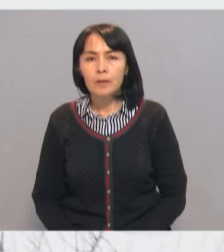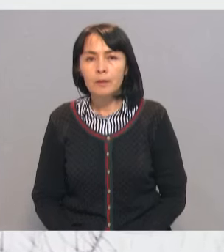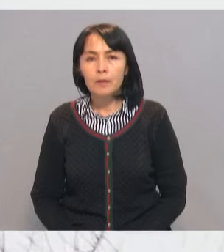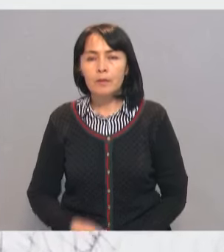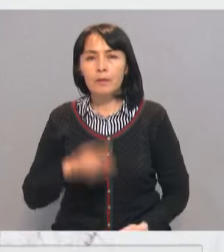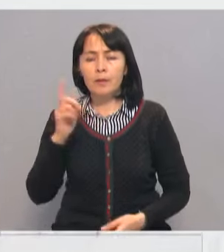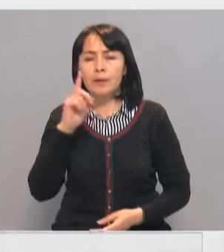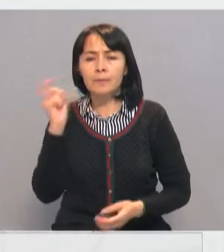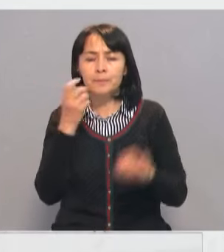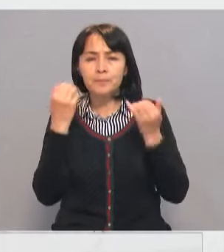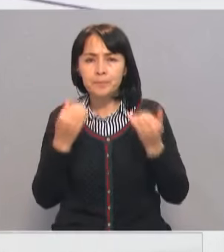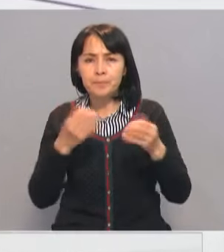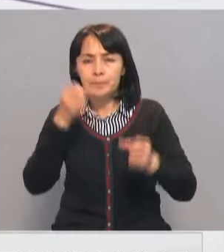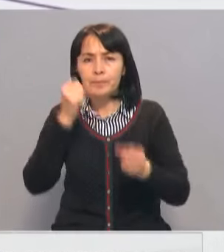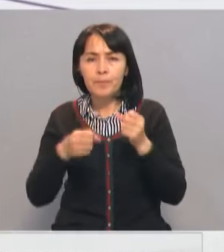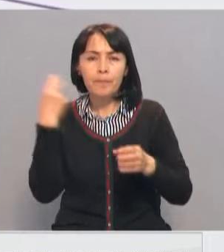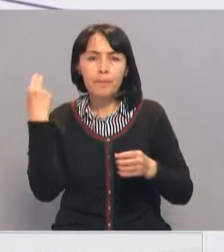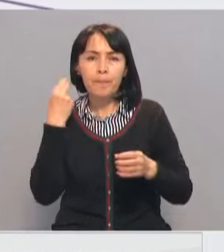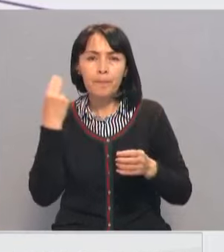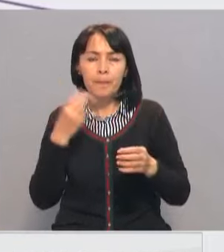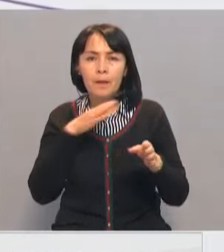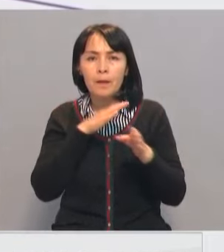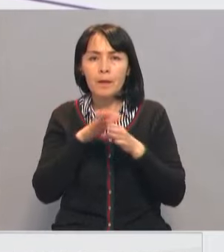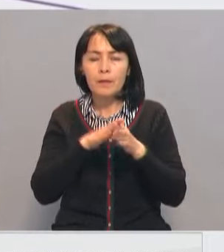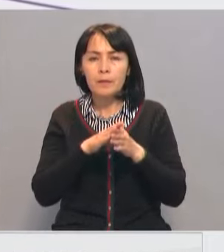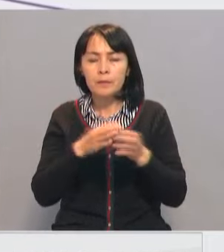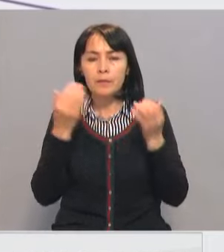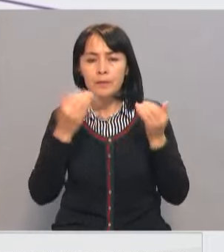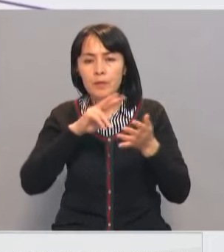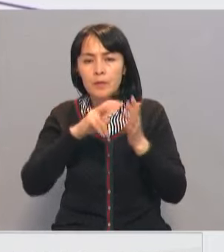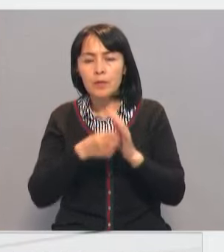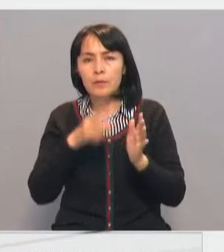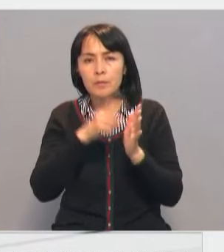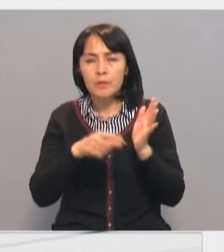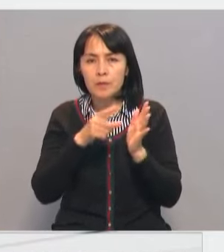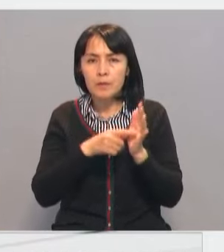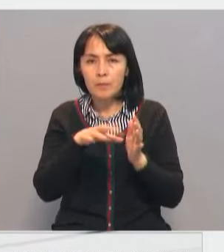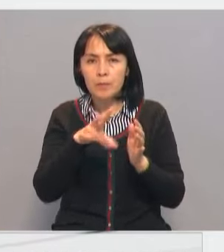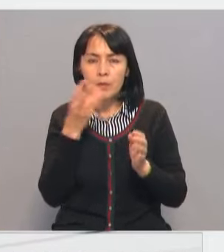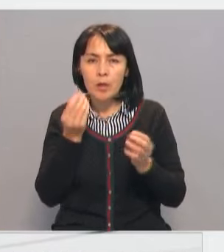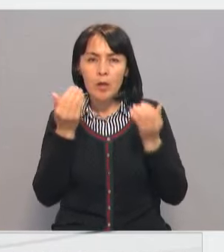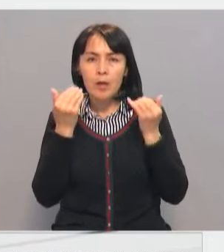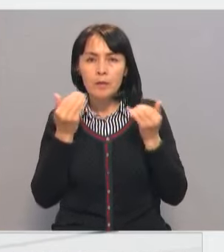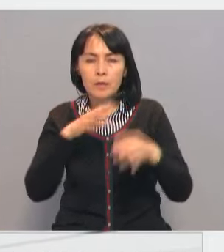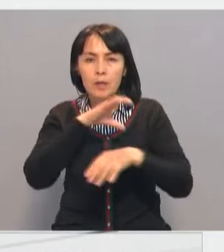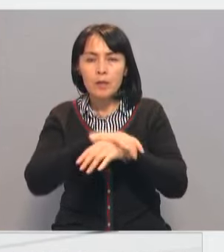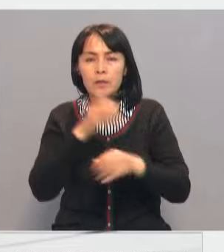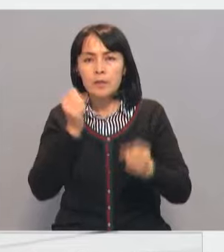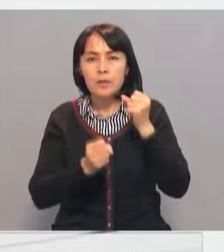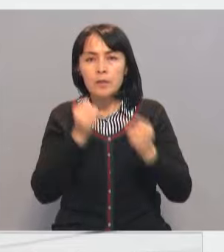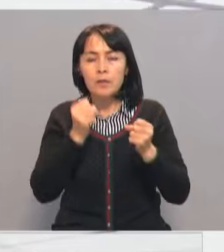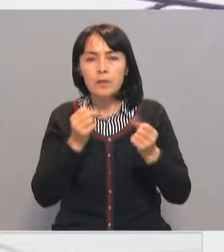За владельцем Hyundai числилась задолженность по исполнительным производствам в размере 77 миллионов тенге. Для задержания